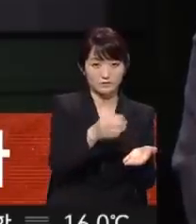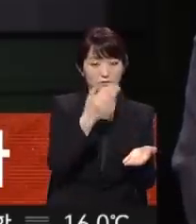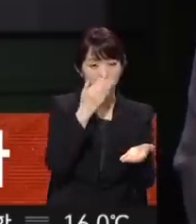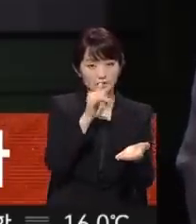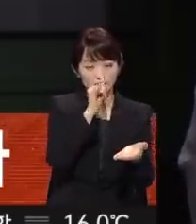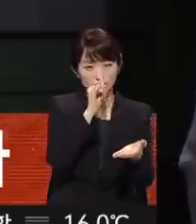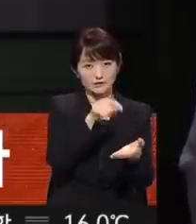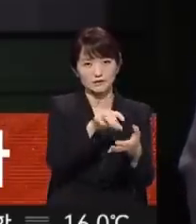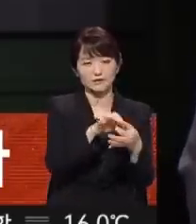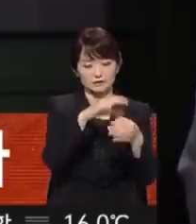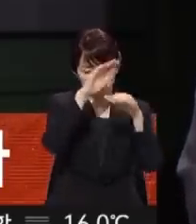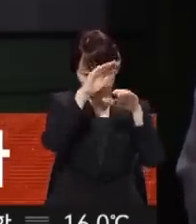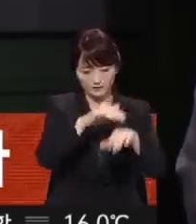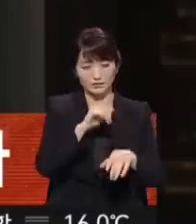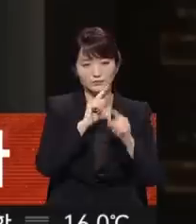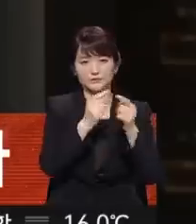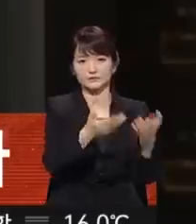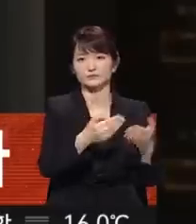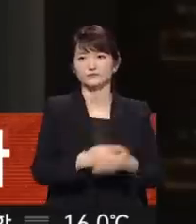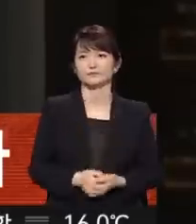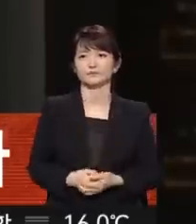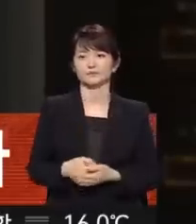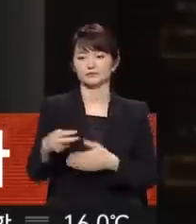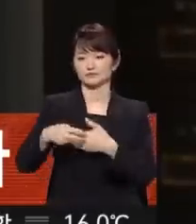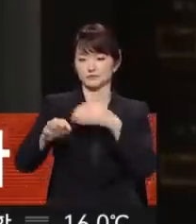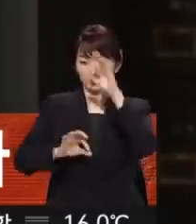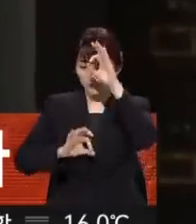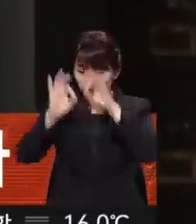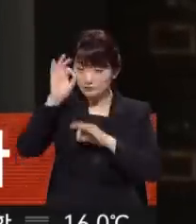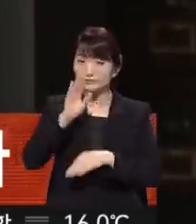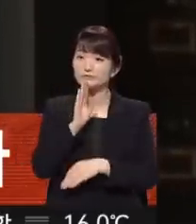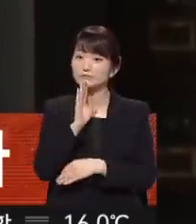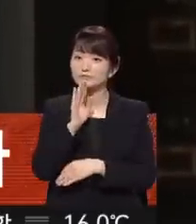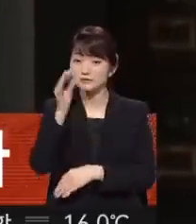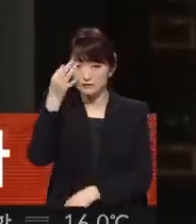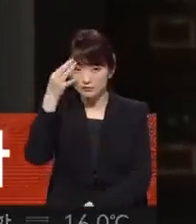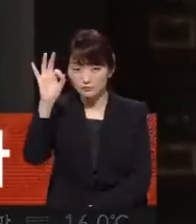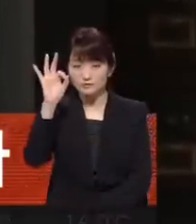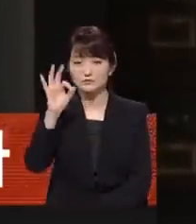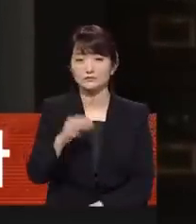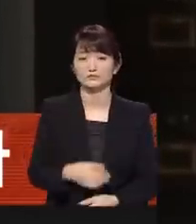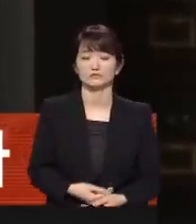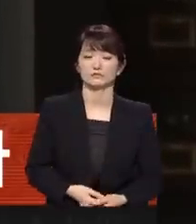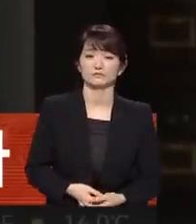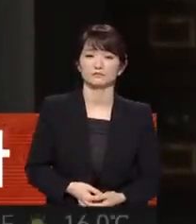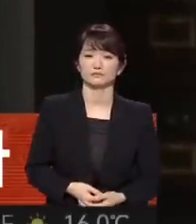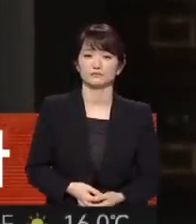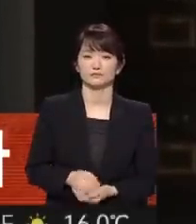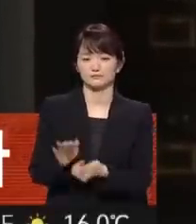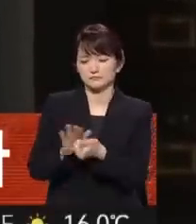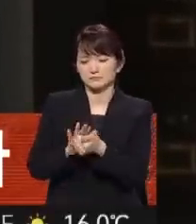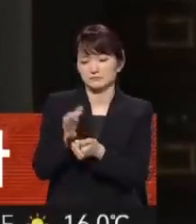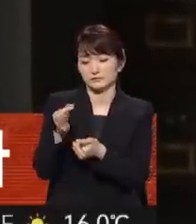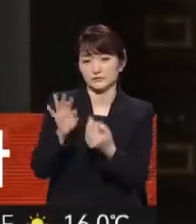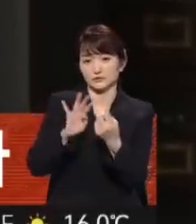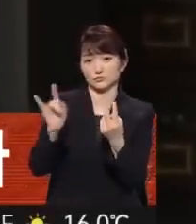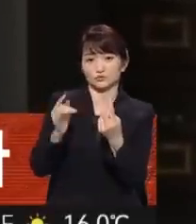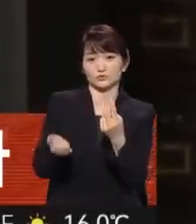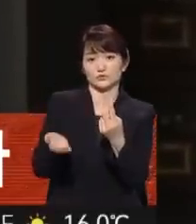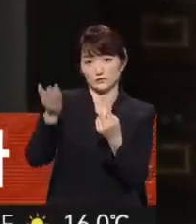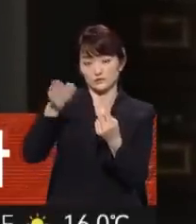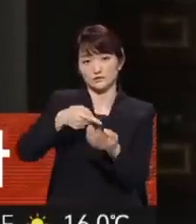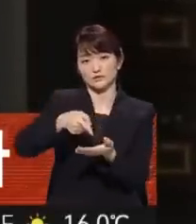전했습니다. 자, 의료사고 맞습니다. 이렇게 진짜 인정을 했어요. 자, 그런데 위자료의 2배가